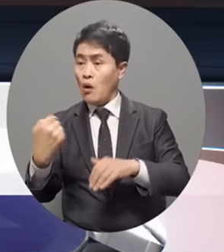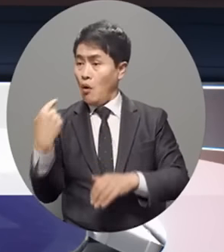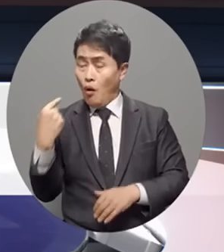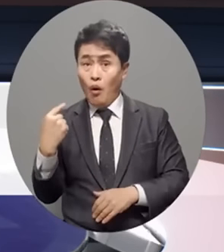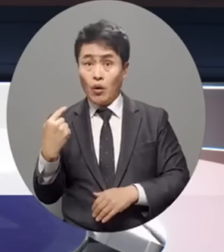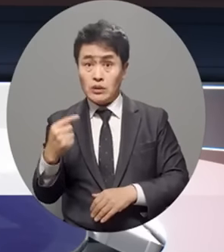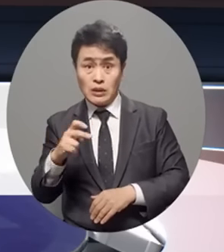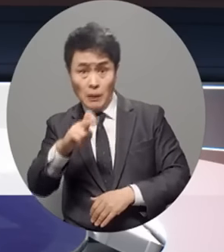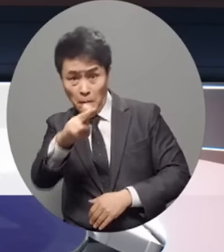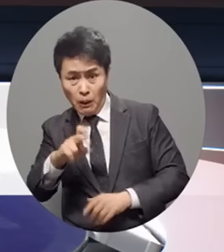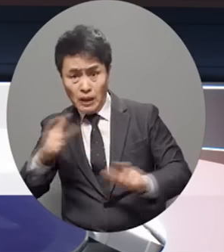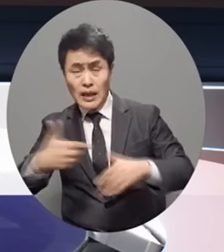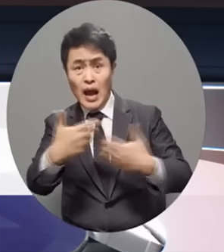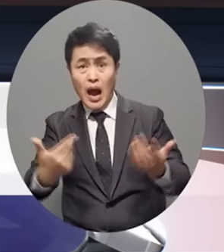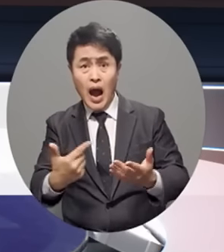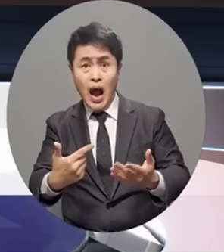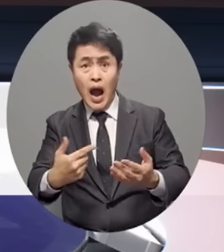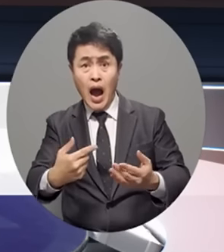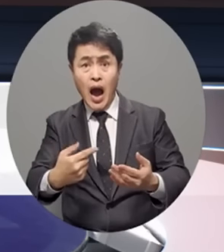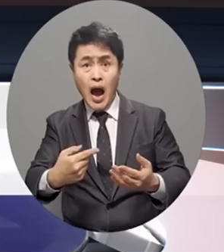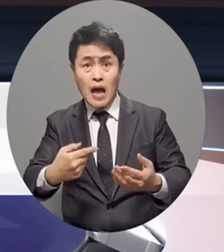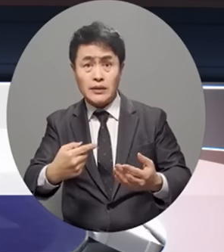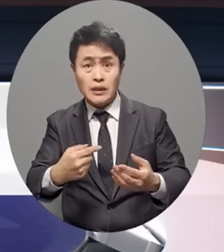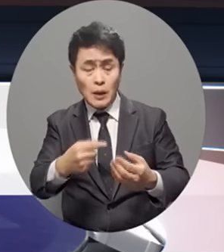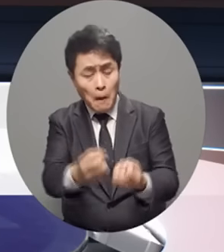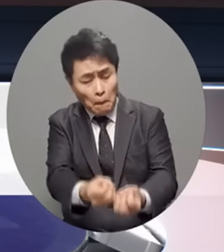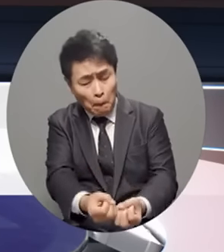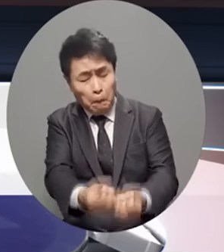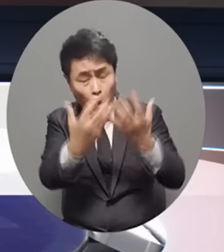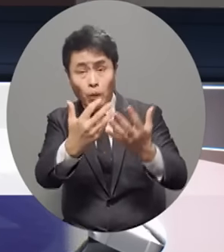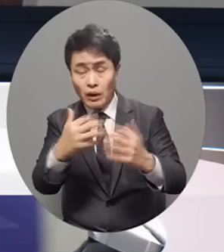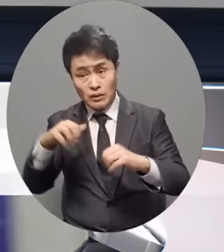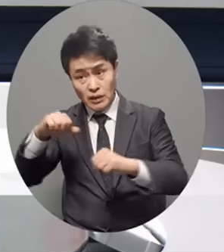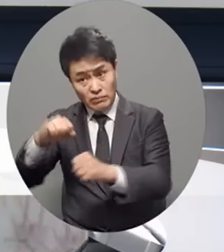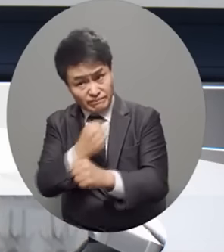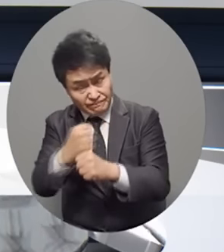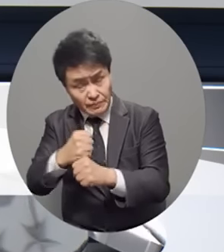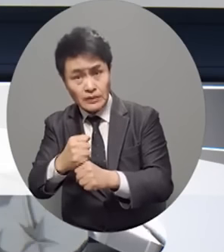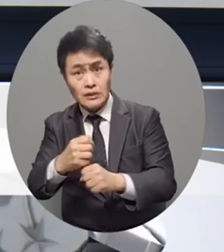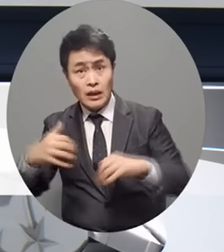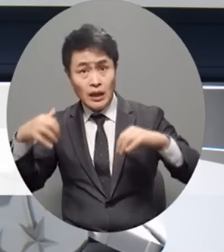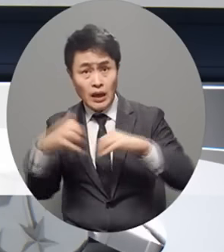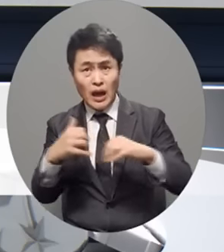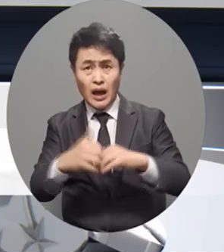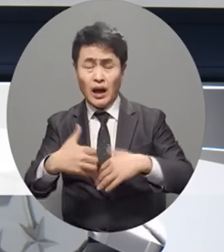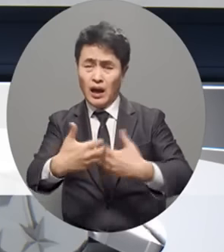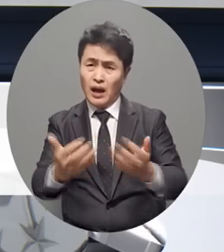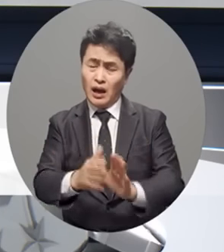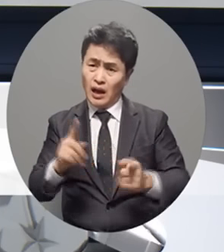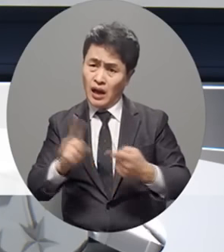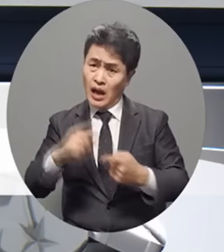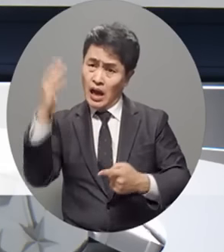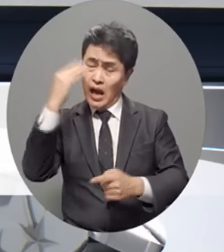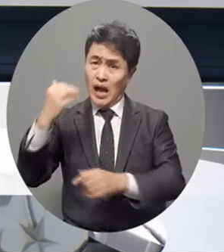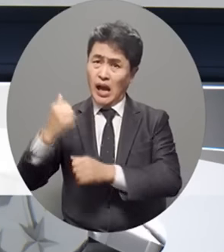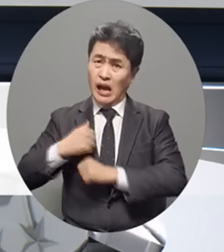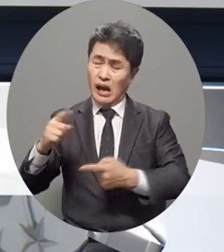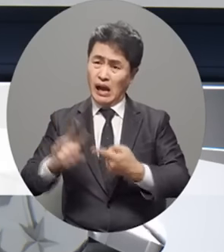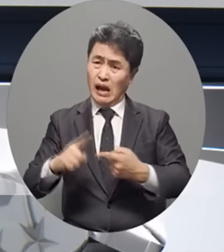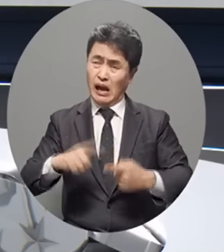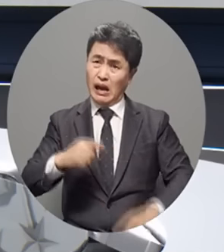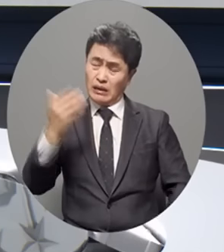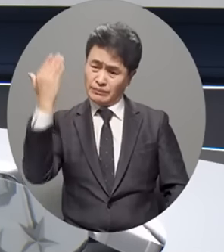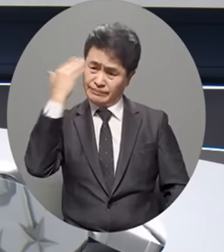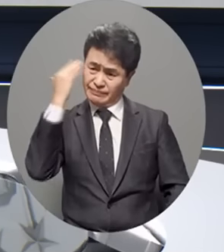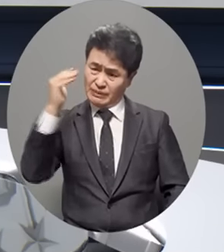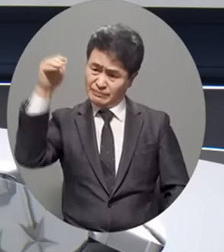아니라 폭약을 터뜨린 기만 작전이었다고 주장했는데 우리 군은 수준 낮은 심리전이라고 일축했습니다.